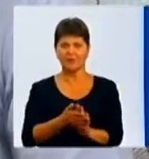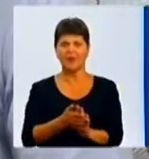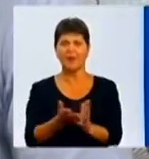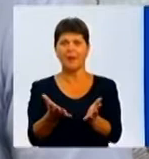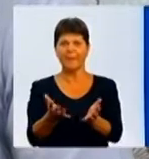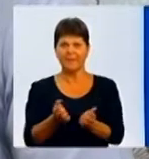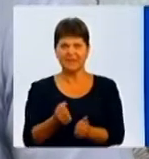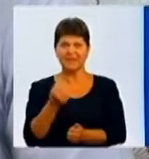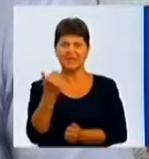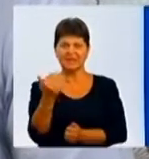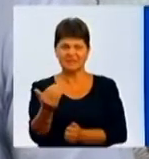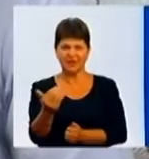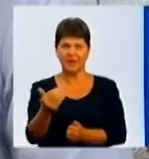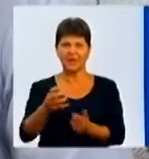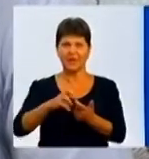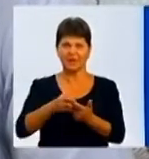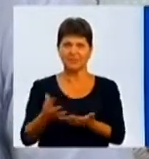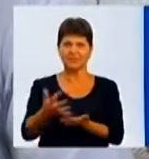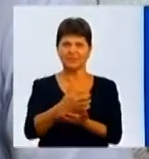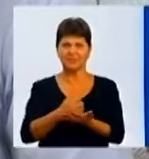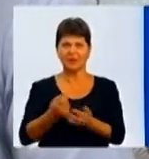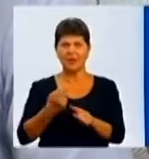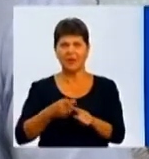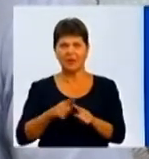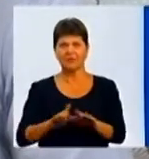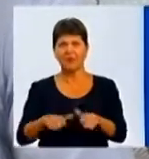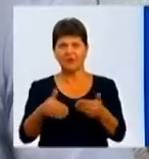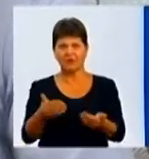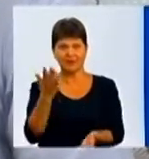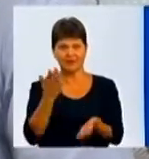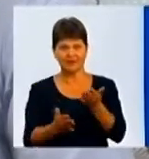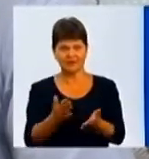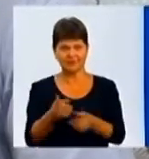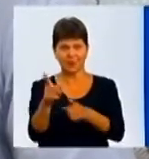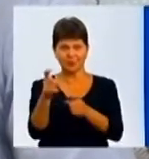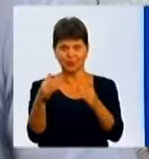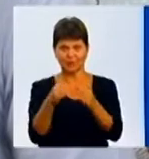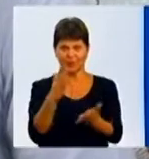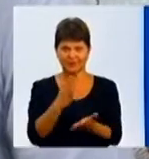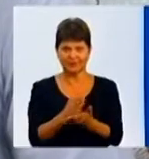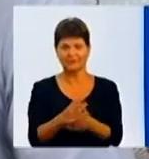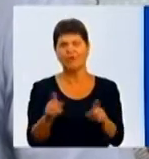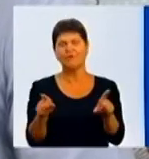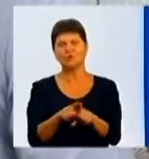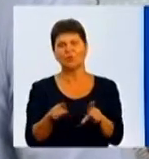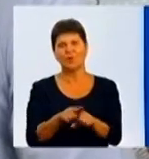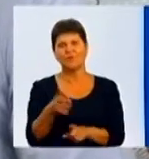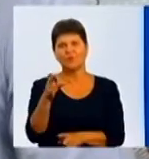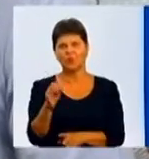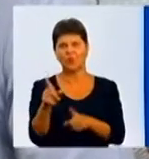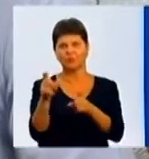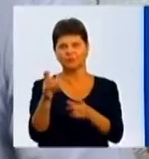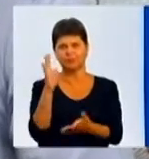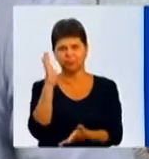можна прирівняти до того класичного варіанту, що якщо рушниця є, то вона колись вона та вистрілить. Так? Знову ж